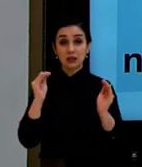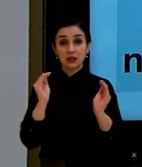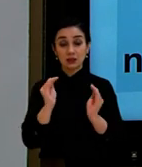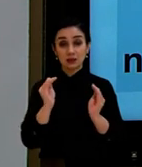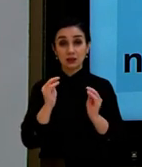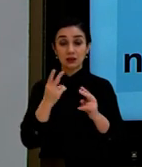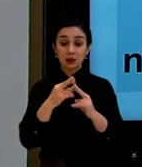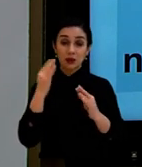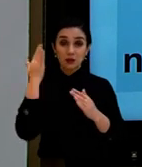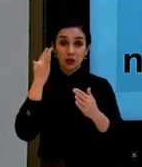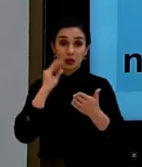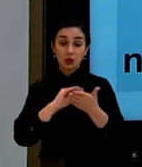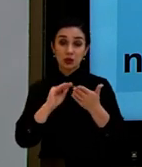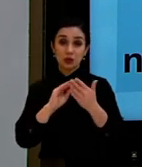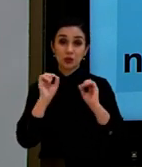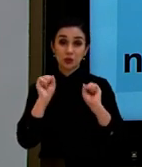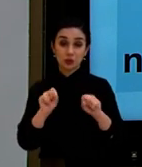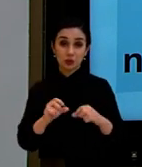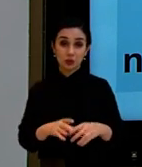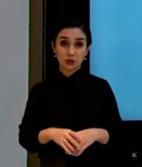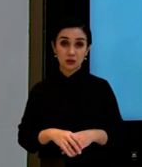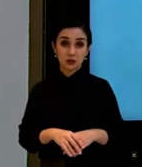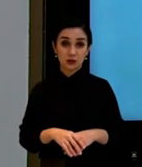kichkina qilib fikr yozib qo'yishingiz mumkin.